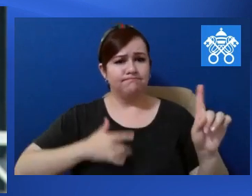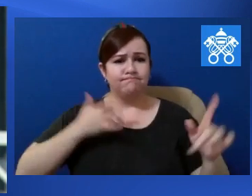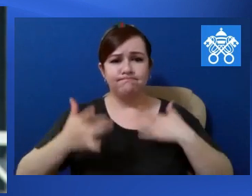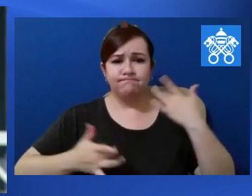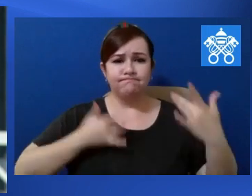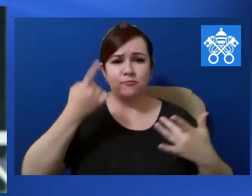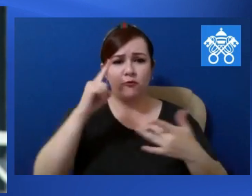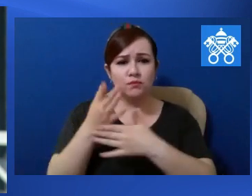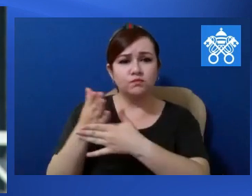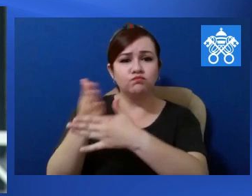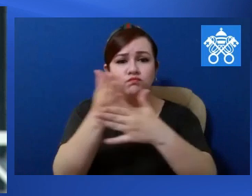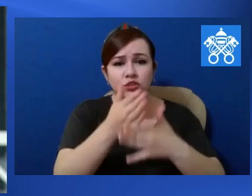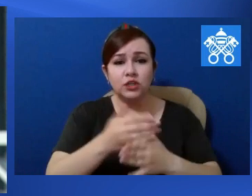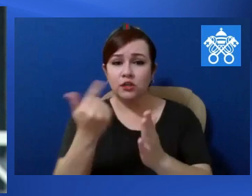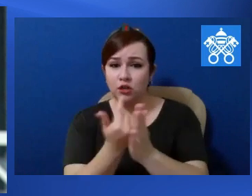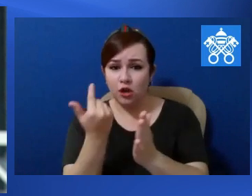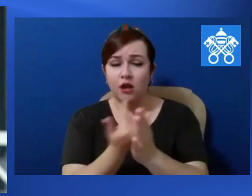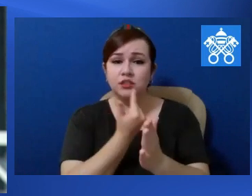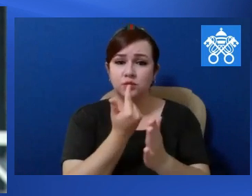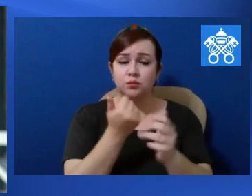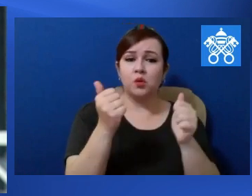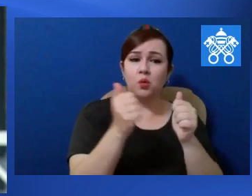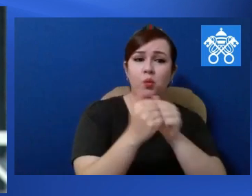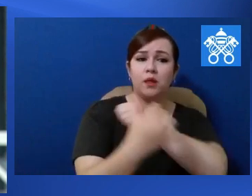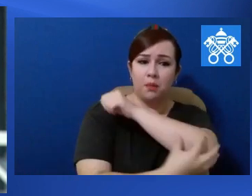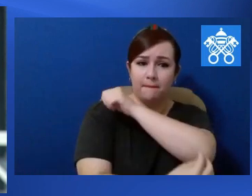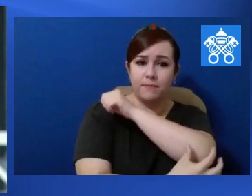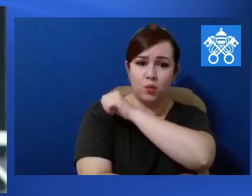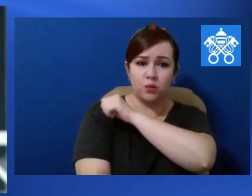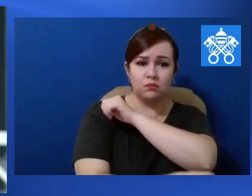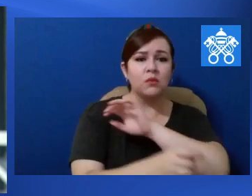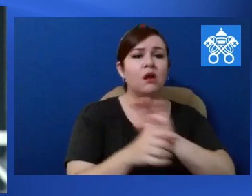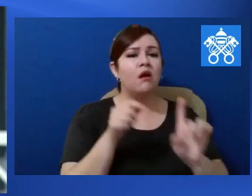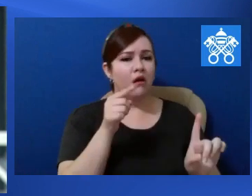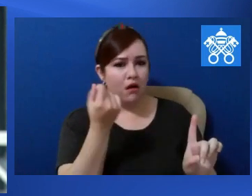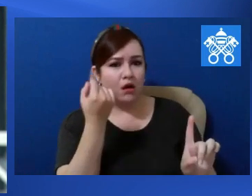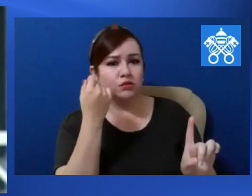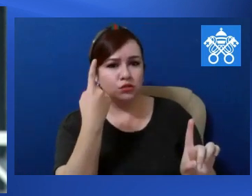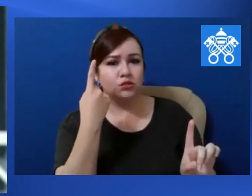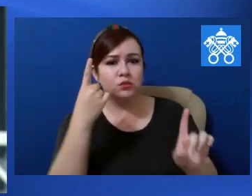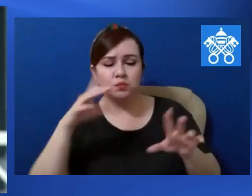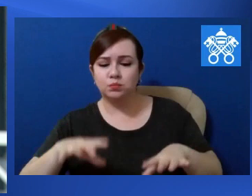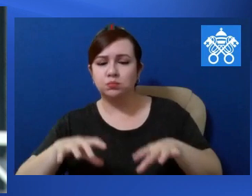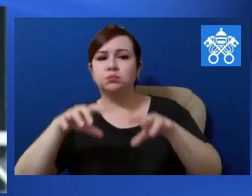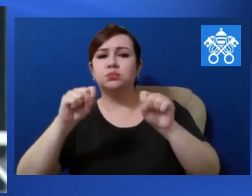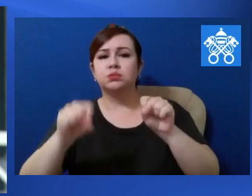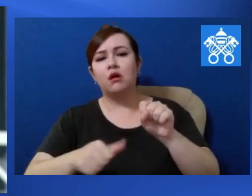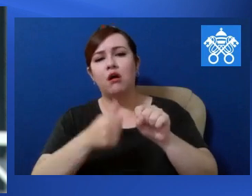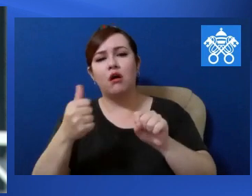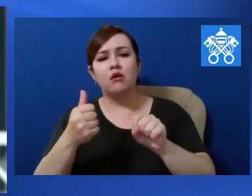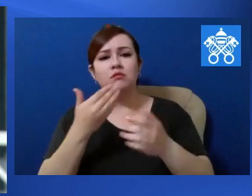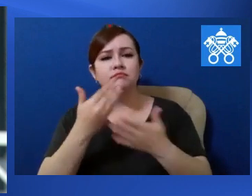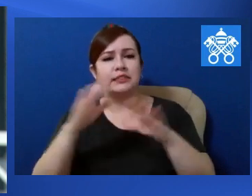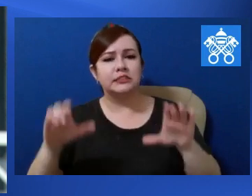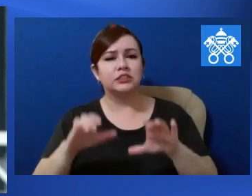fanciulli abbandonati. Mary aveva molta fede nella provvidenza di Dio, era sempre